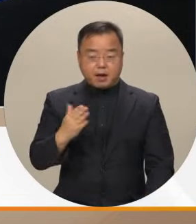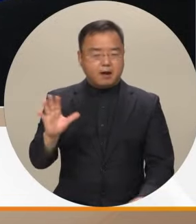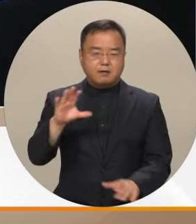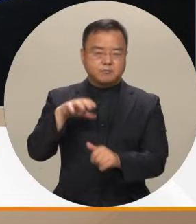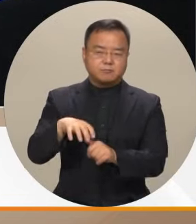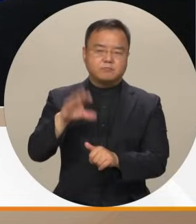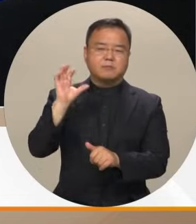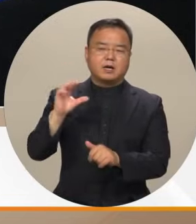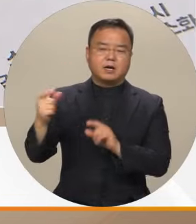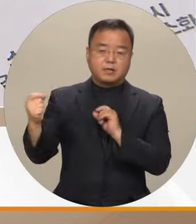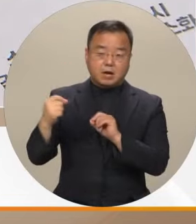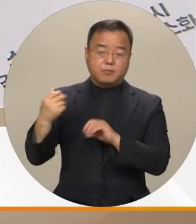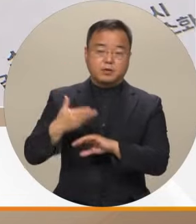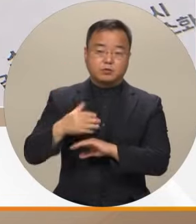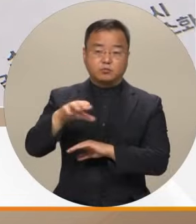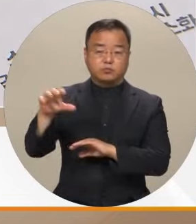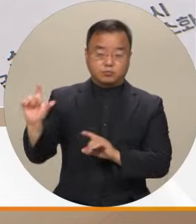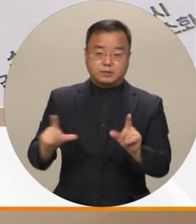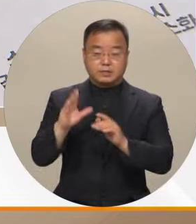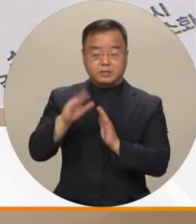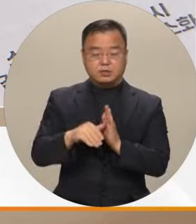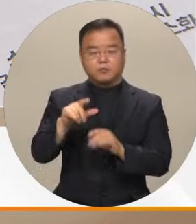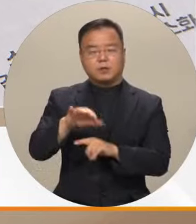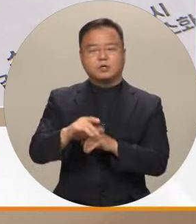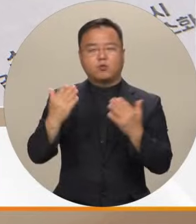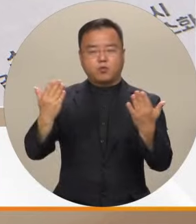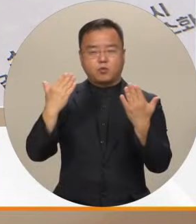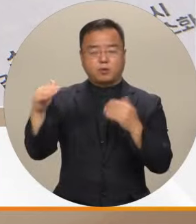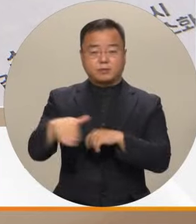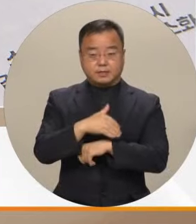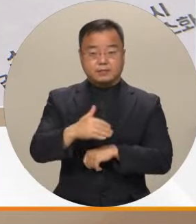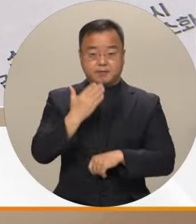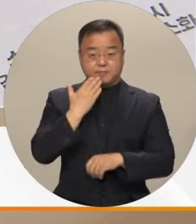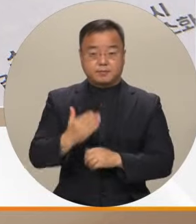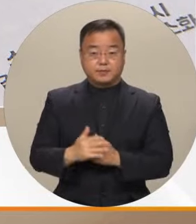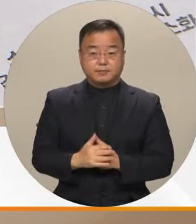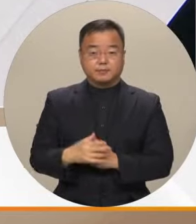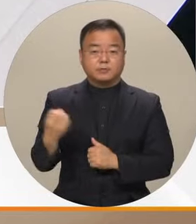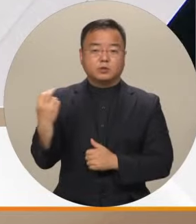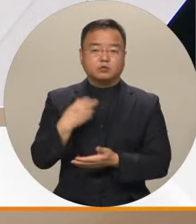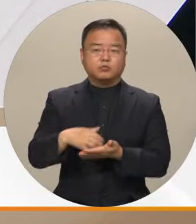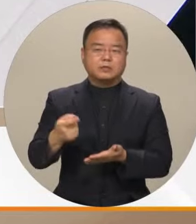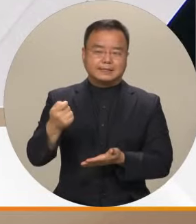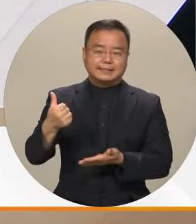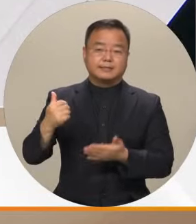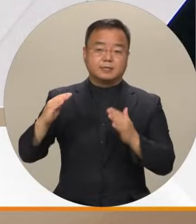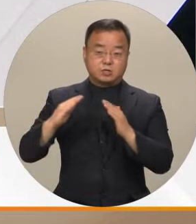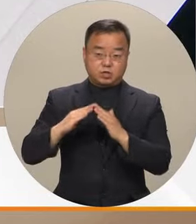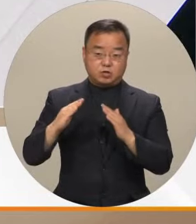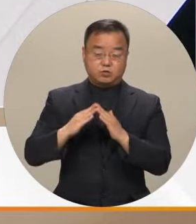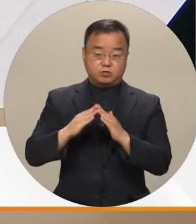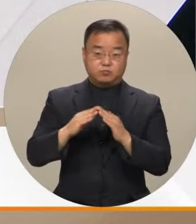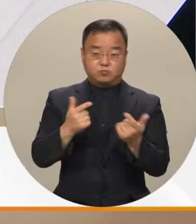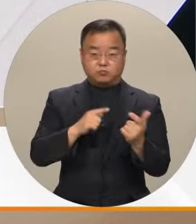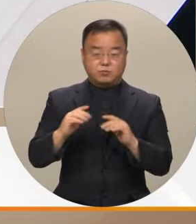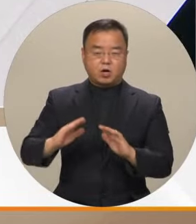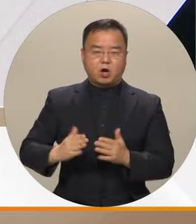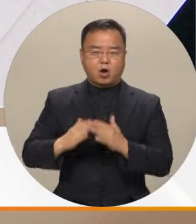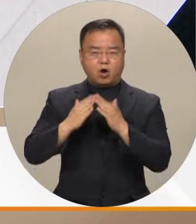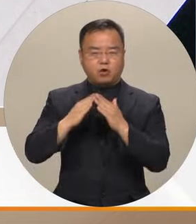인접한 읍면에 살라도 농촌 학교를 다닐 수 있도록 하겠단 겁니다 또 소규모 건축물에 한정하여 건축사 등